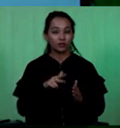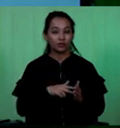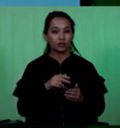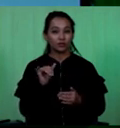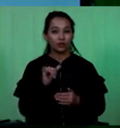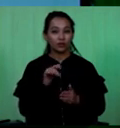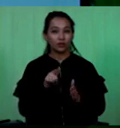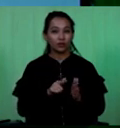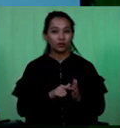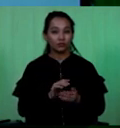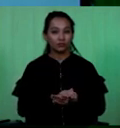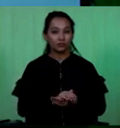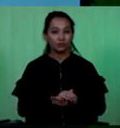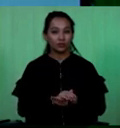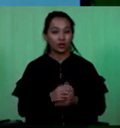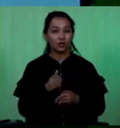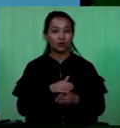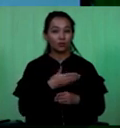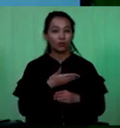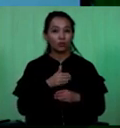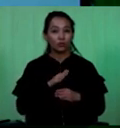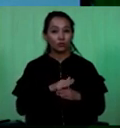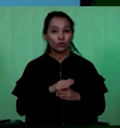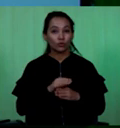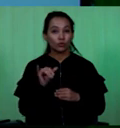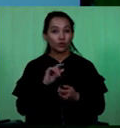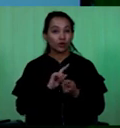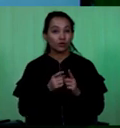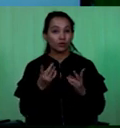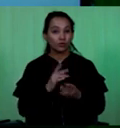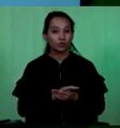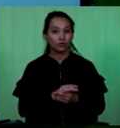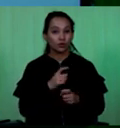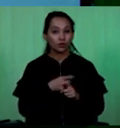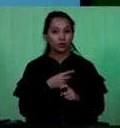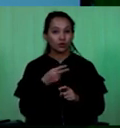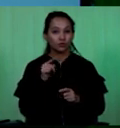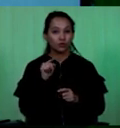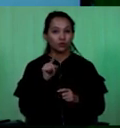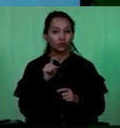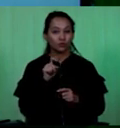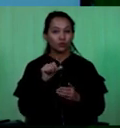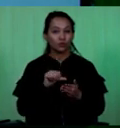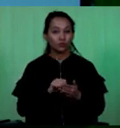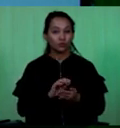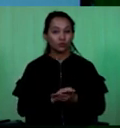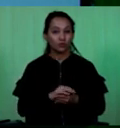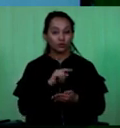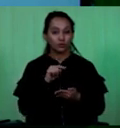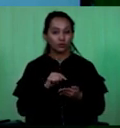158 ko'paytirib 7. X teng 1106. Noma'lum